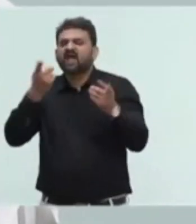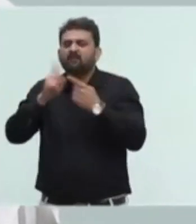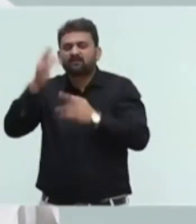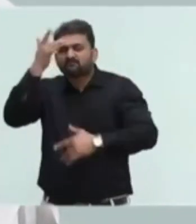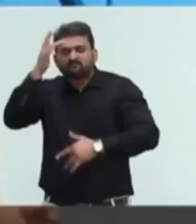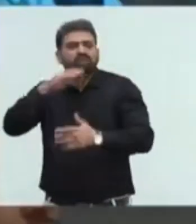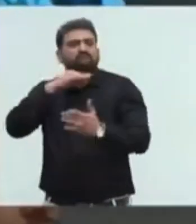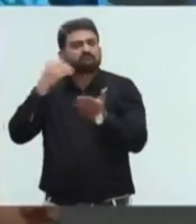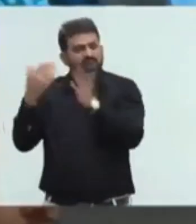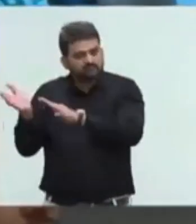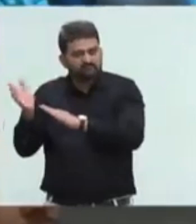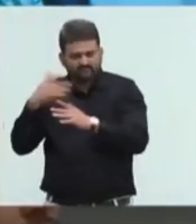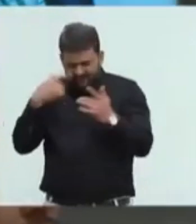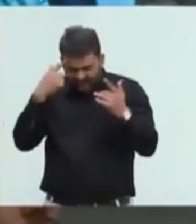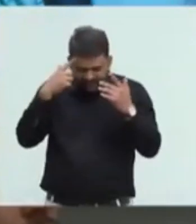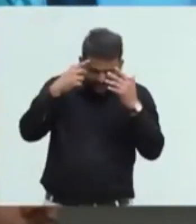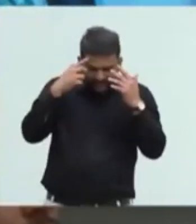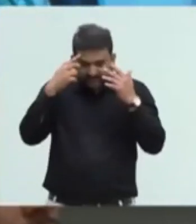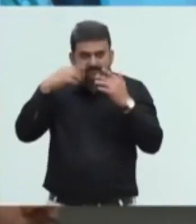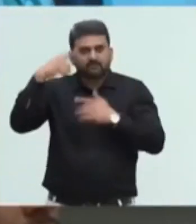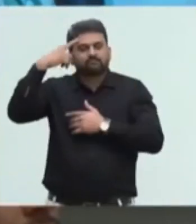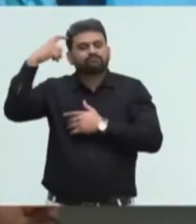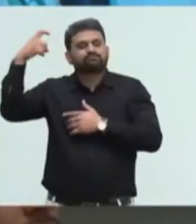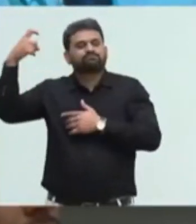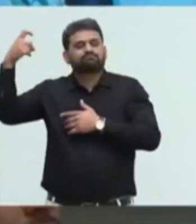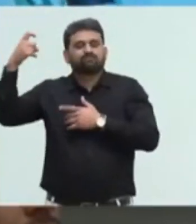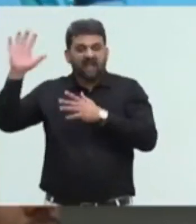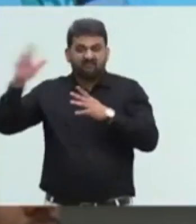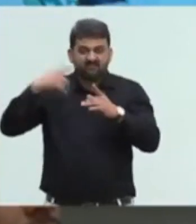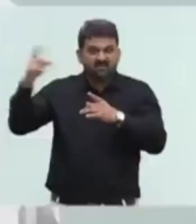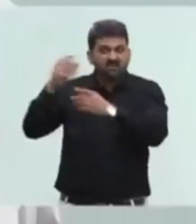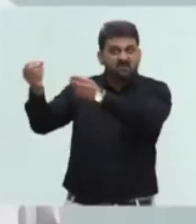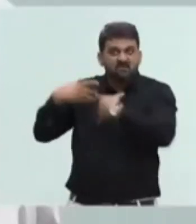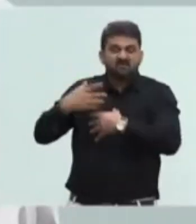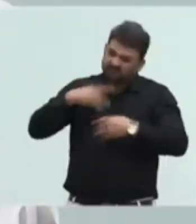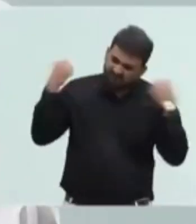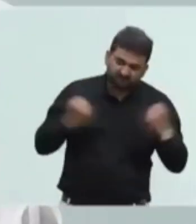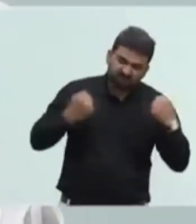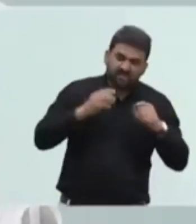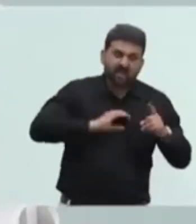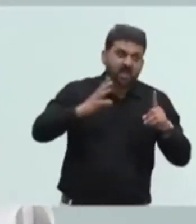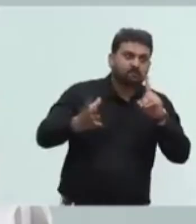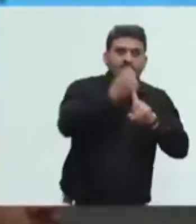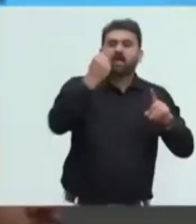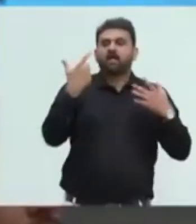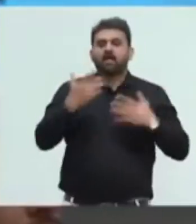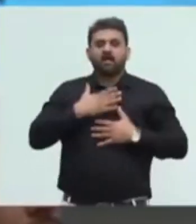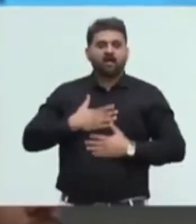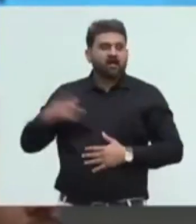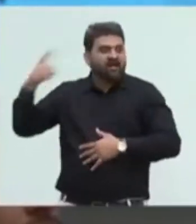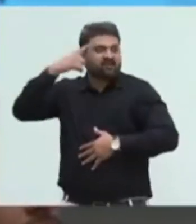बाद सपना पूरा कर दिया तो लग रहा है और मेरा कोई नहीं